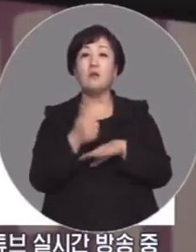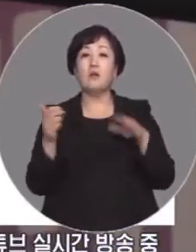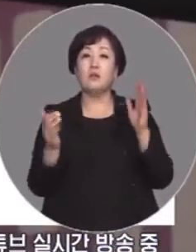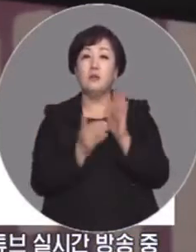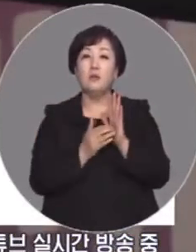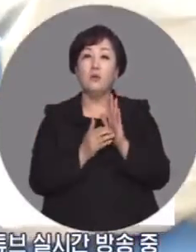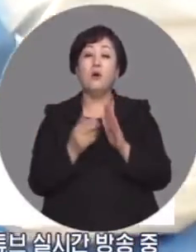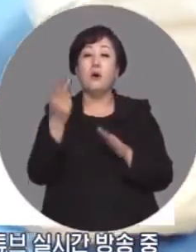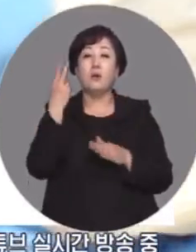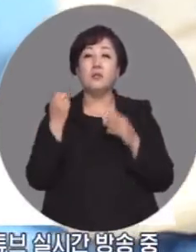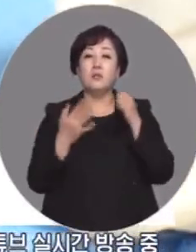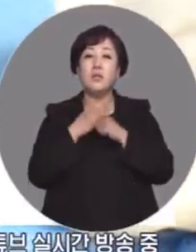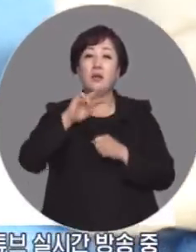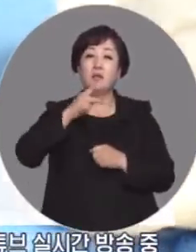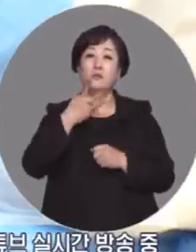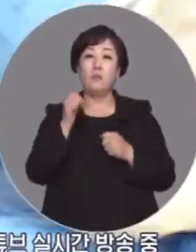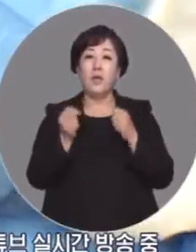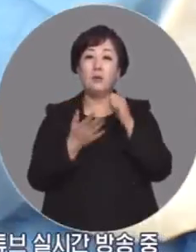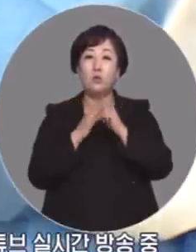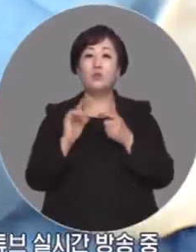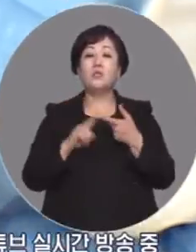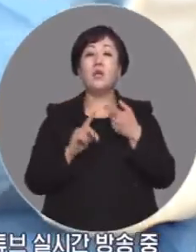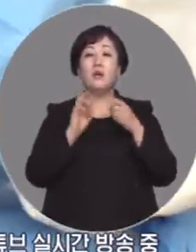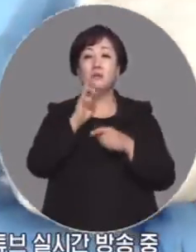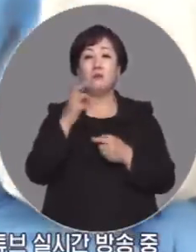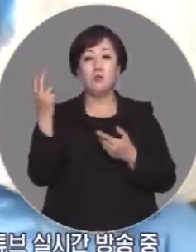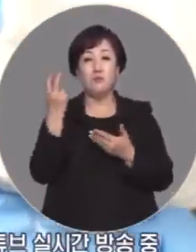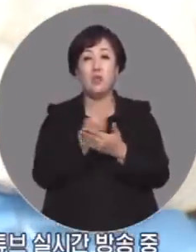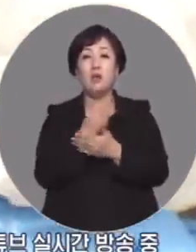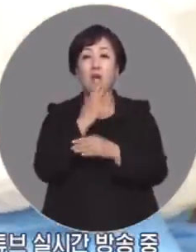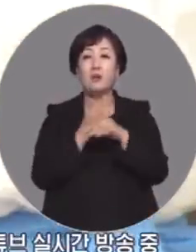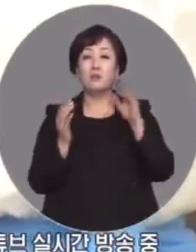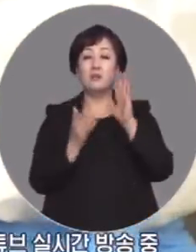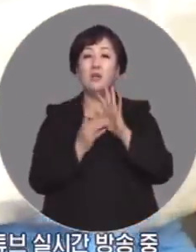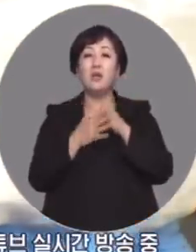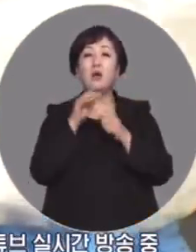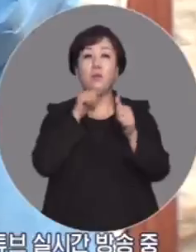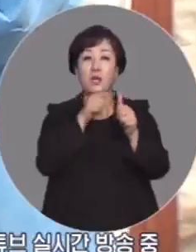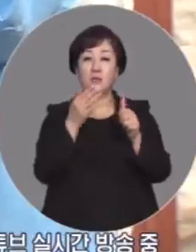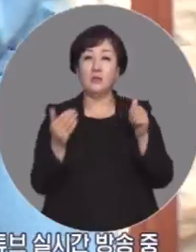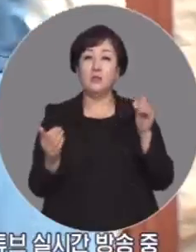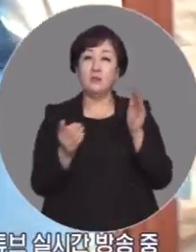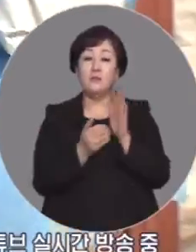이 밖에 그제 스페인에서 입국한 30대도 잇따라 양성 판정을 받았습니다.